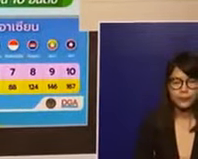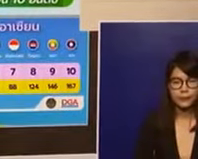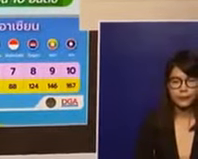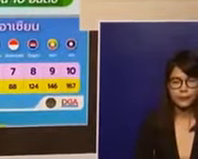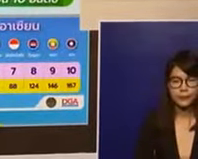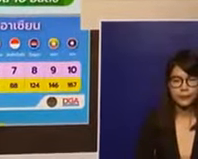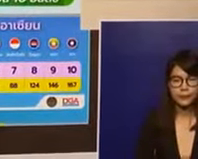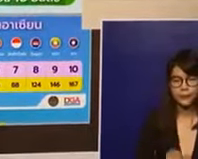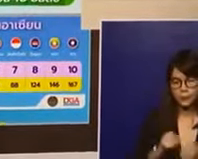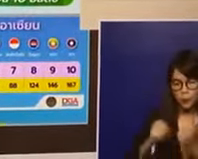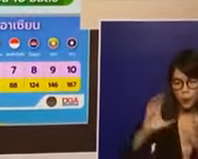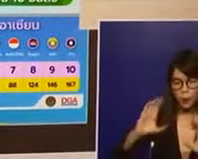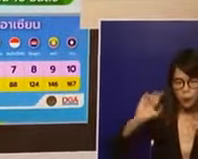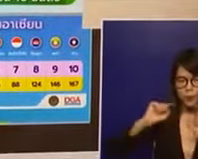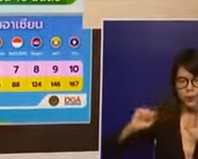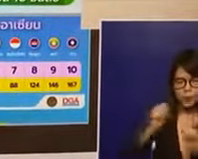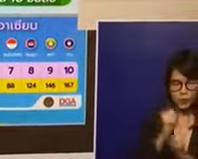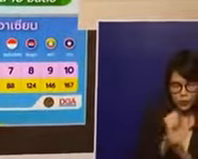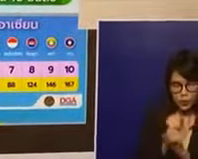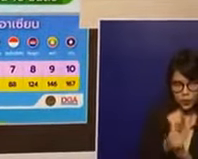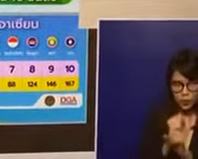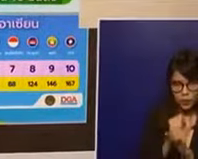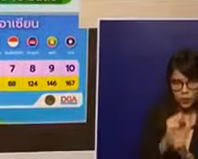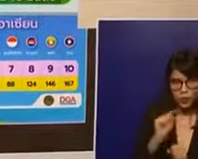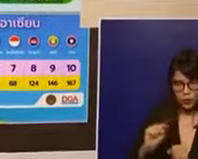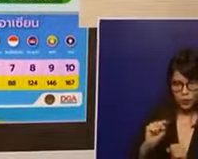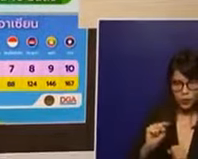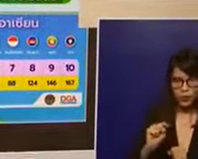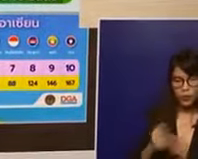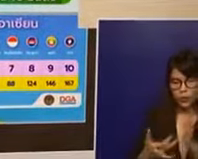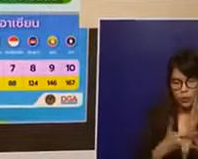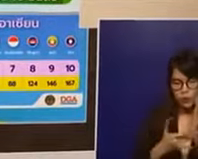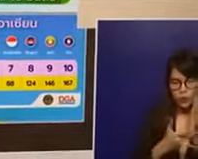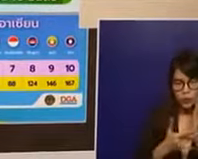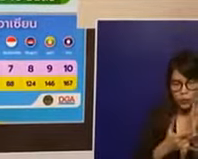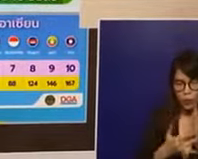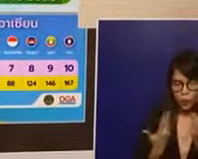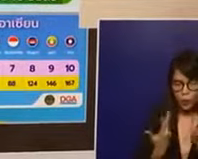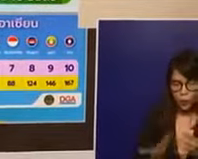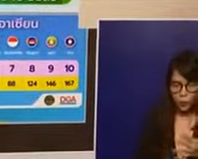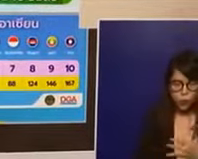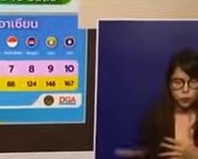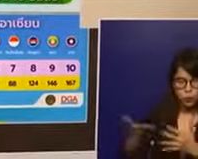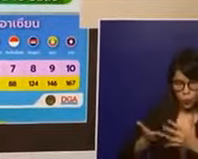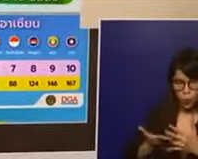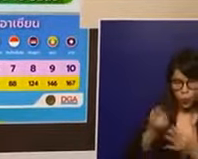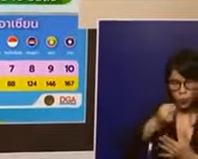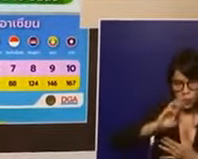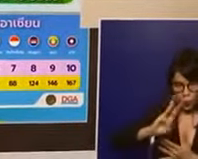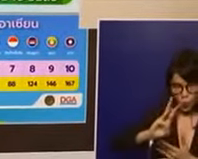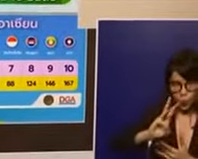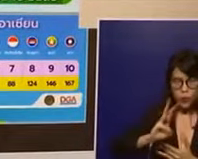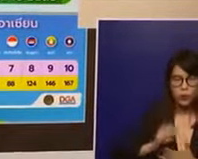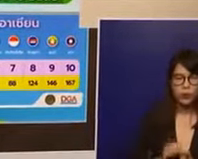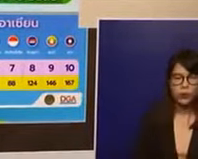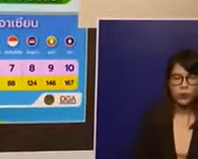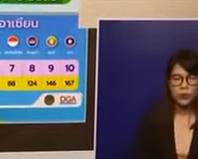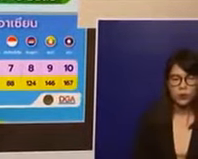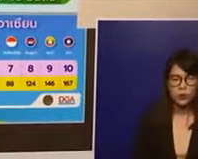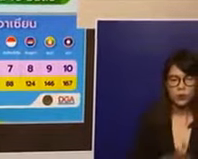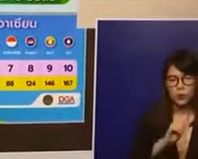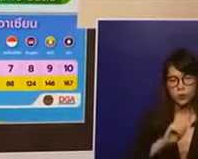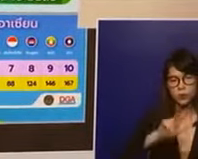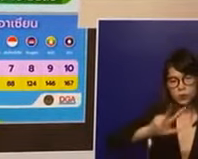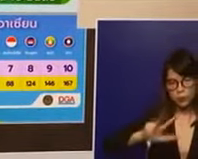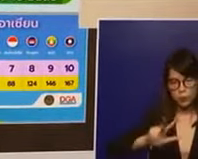และความพยายามของรัฐบาลในการขับเคลื่อนรัฐบาลดิจิทัลทำให้เราอันดับของเราดีขึ้นมาถึง16อันดับอันดับที่